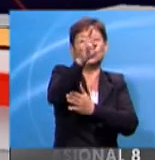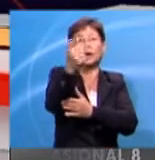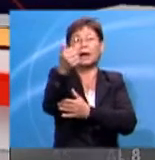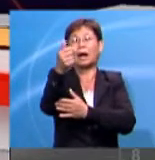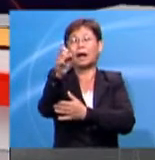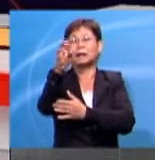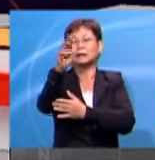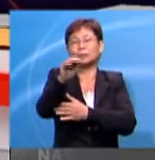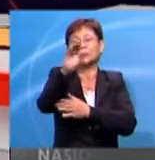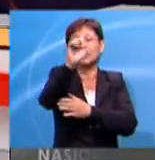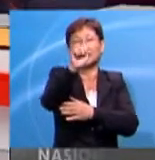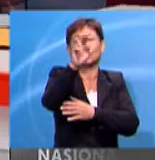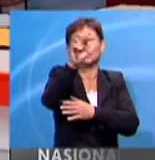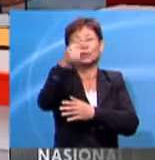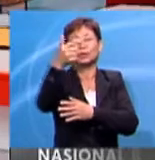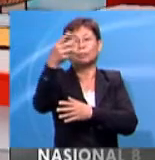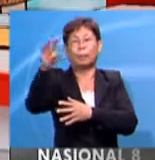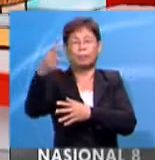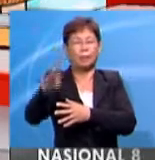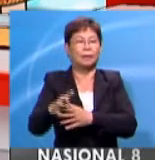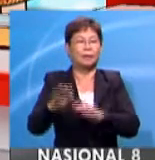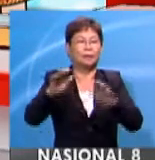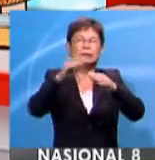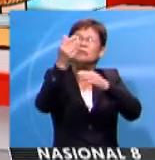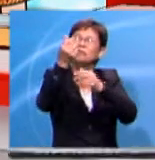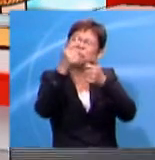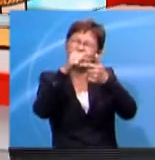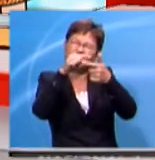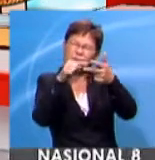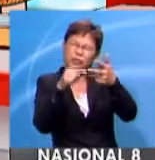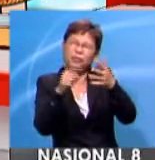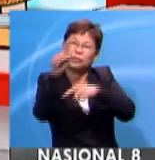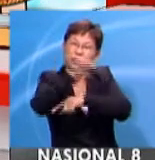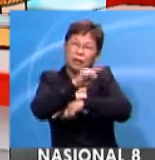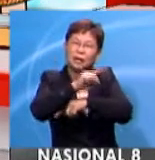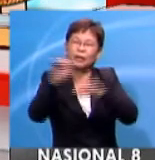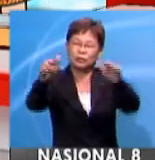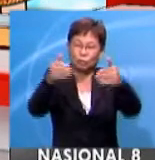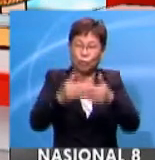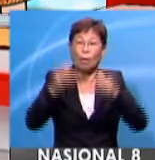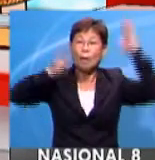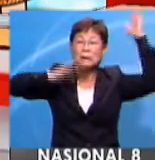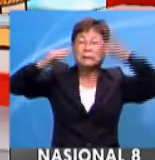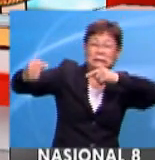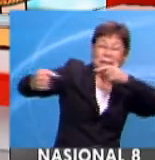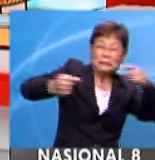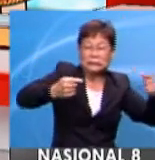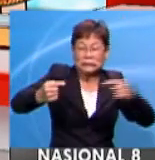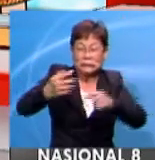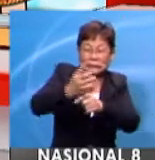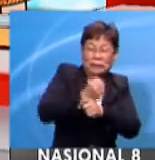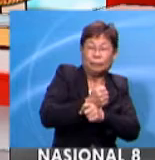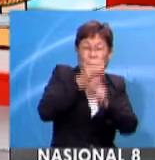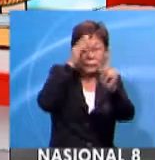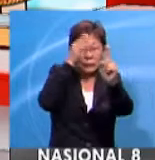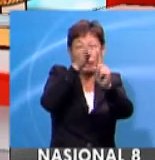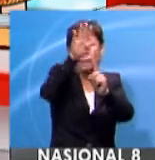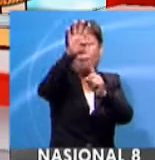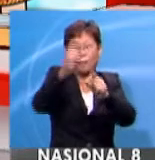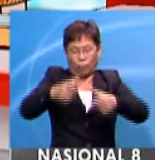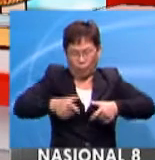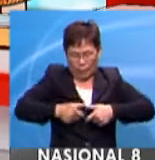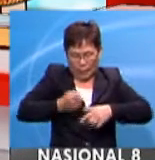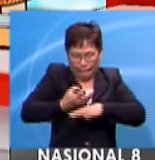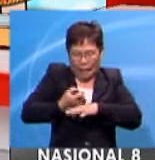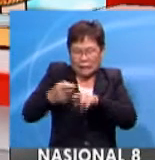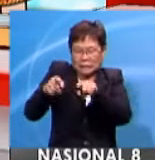2014 berbagi sehari sebelum penutup euc edisi ke-17 Malaysia masih bergelut untuk mencapai sasaran 40 tingkat emas